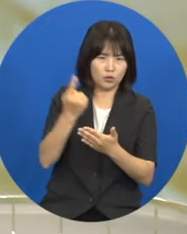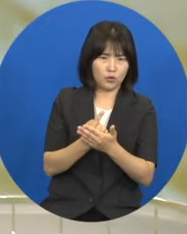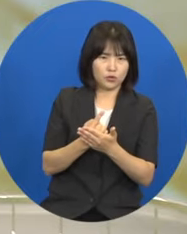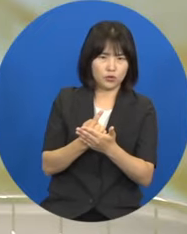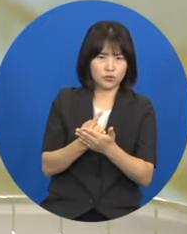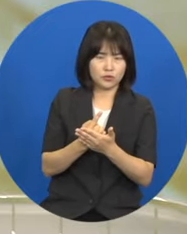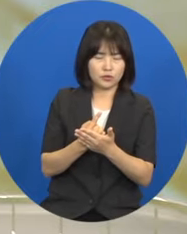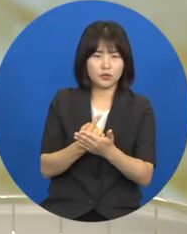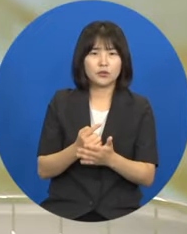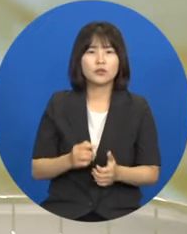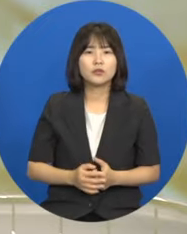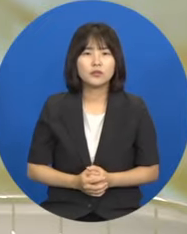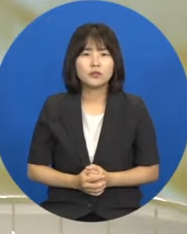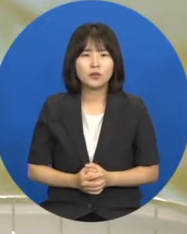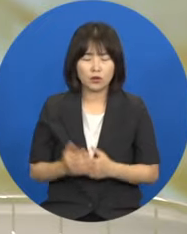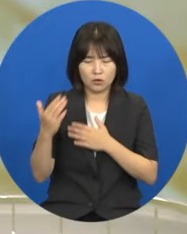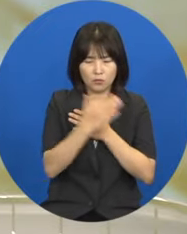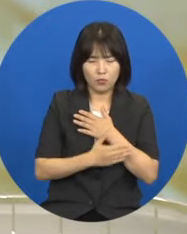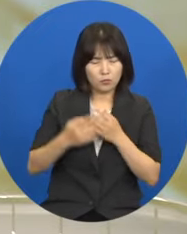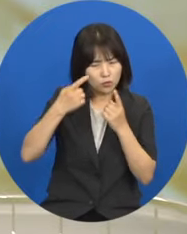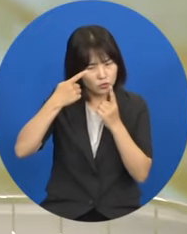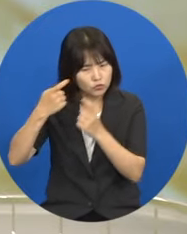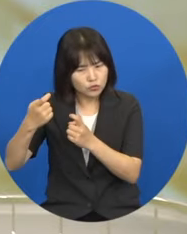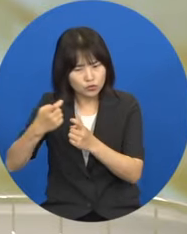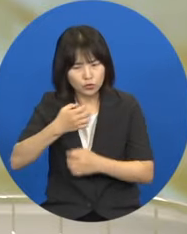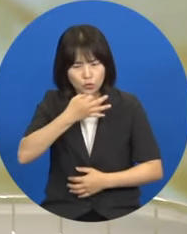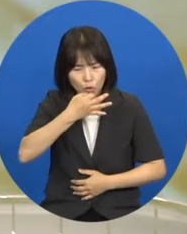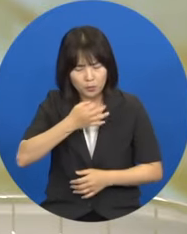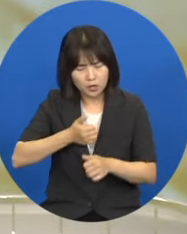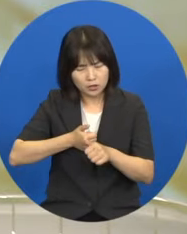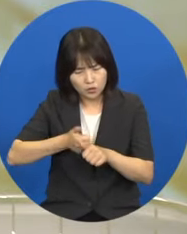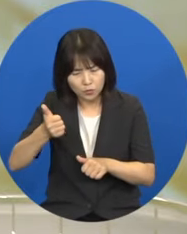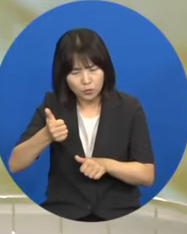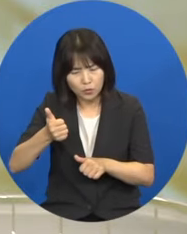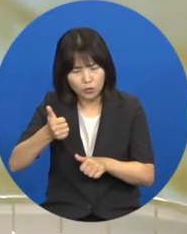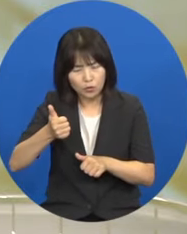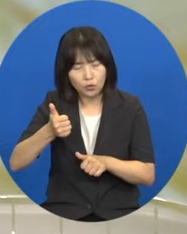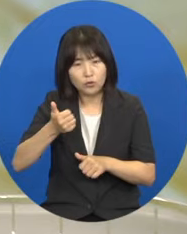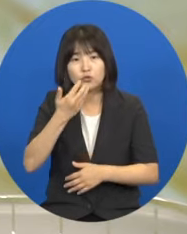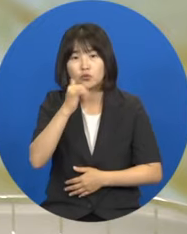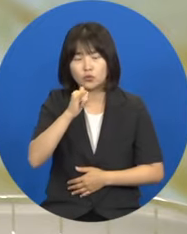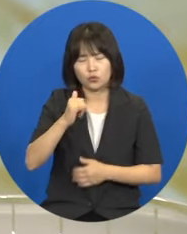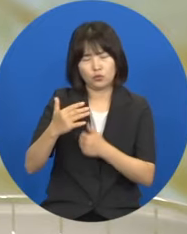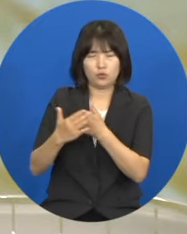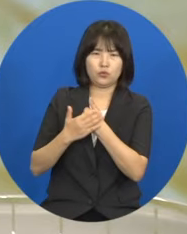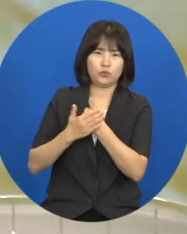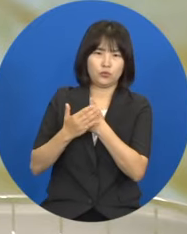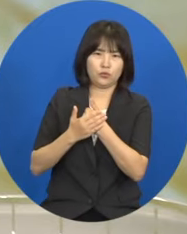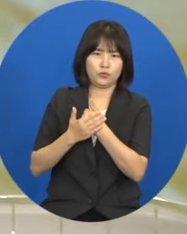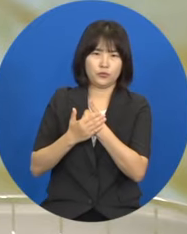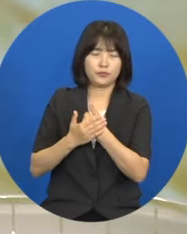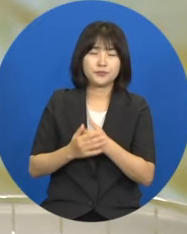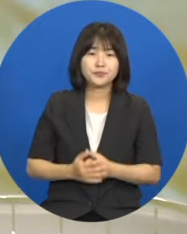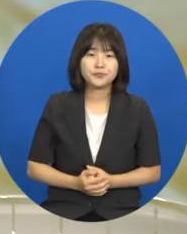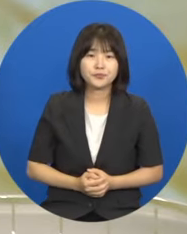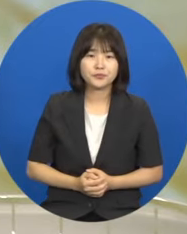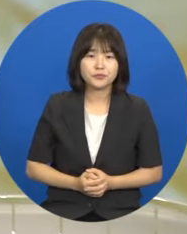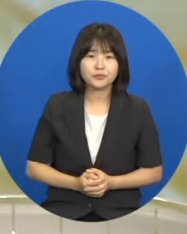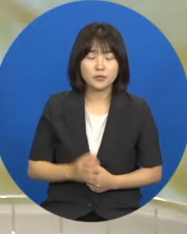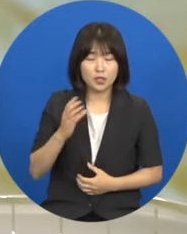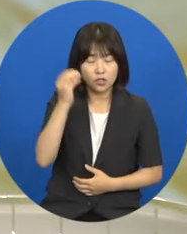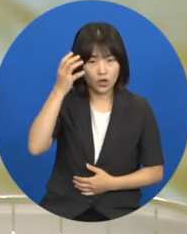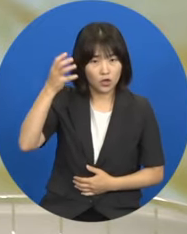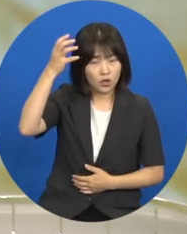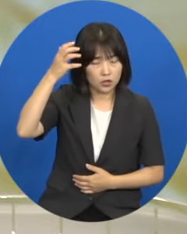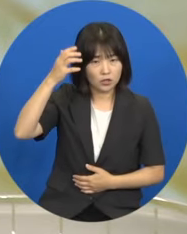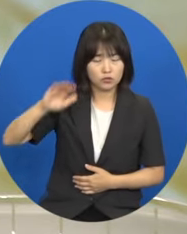생각에 거하셔서 몸의 유혹과 욕망을 극복하고 넘어서도록 도와주신다는 말씀입니다. 그런데 성령께서